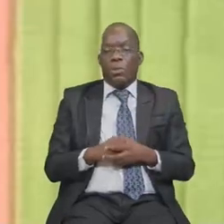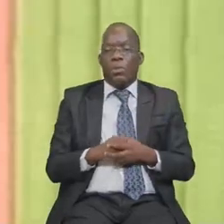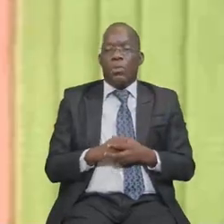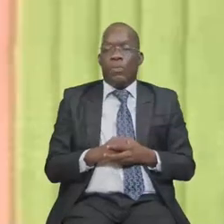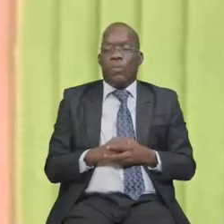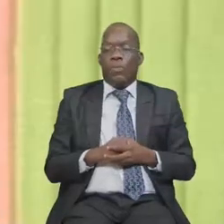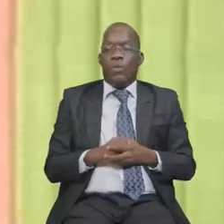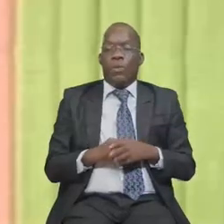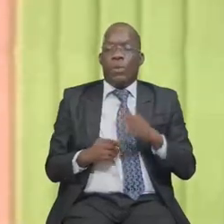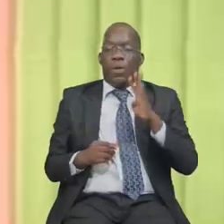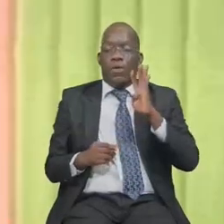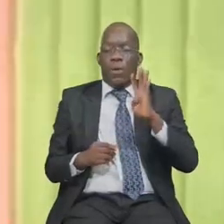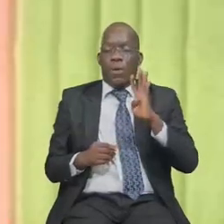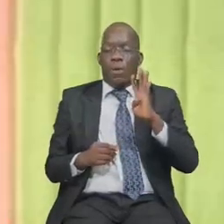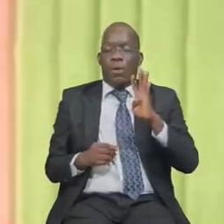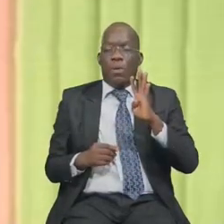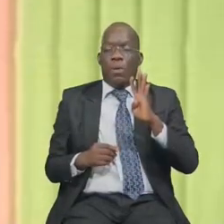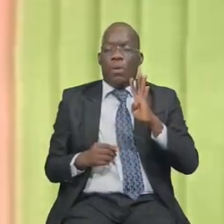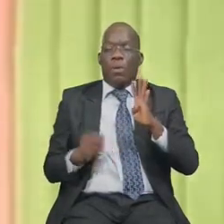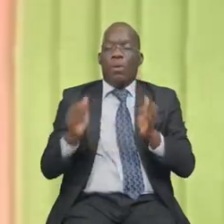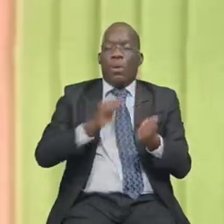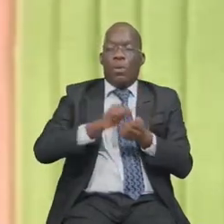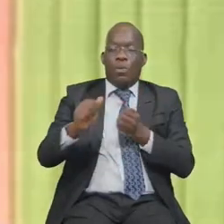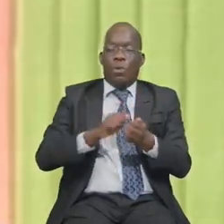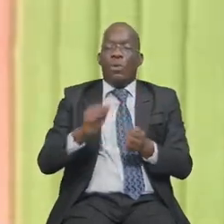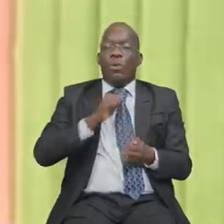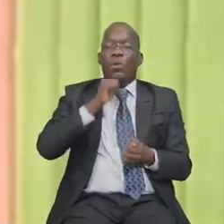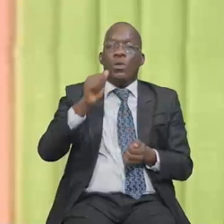Quatrièmement, purge, ne profane pas.